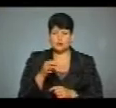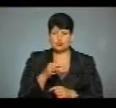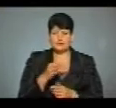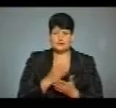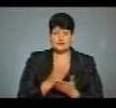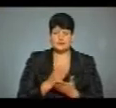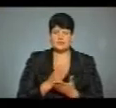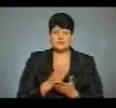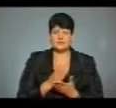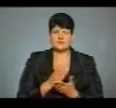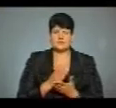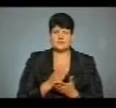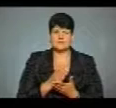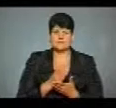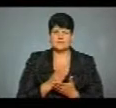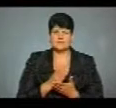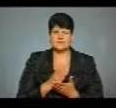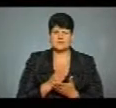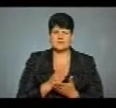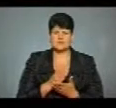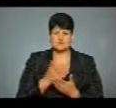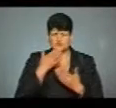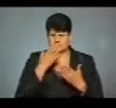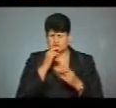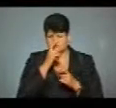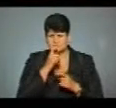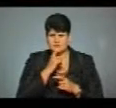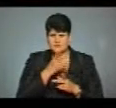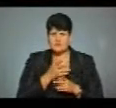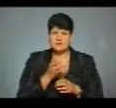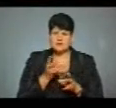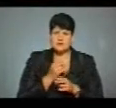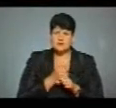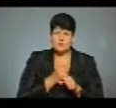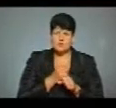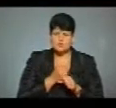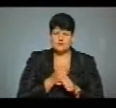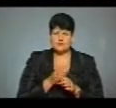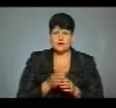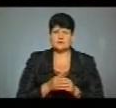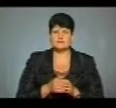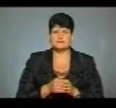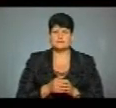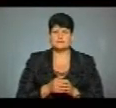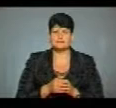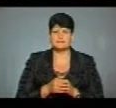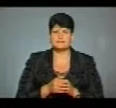не з номіналом, які не читаються, над ними треба працювати